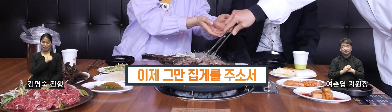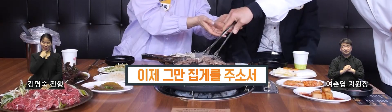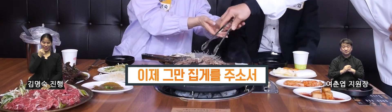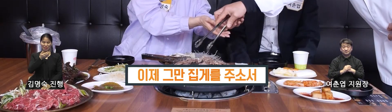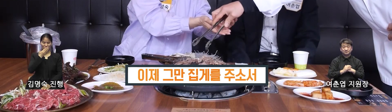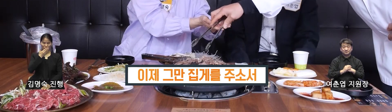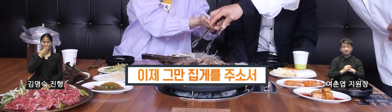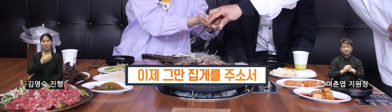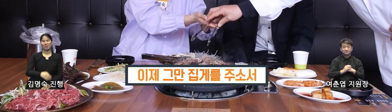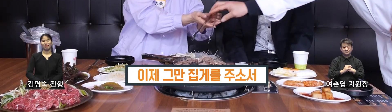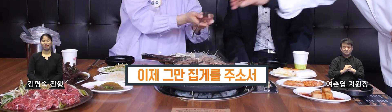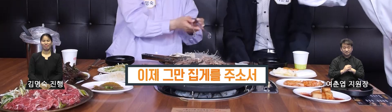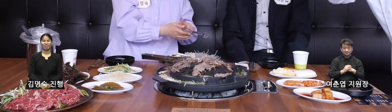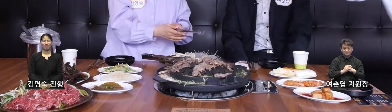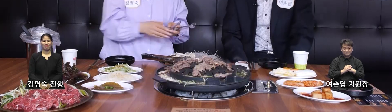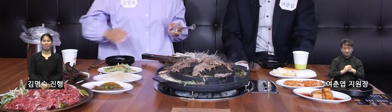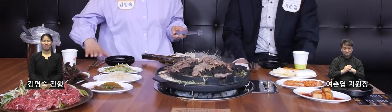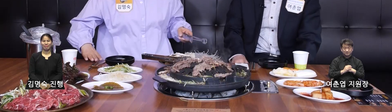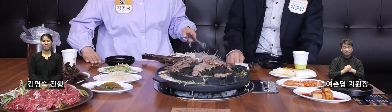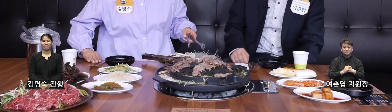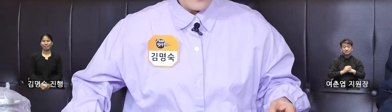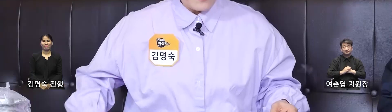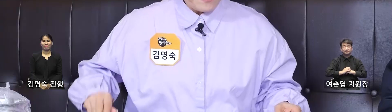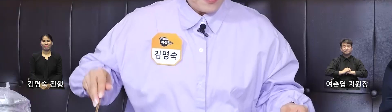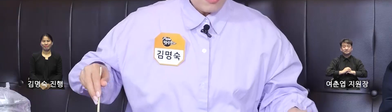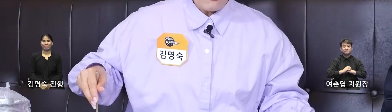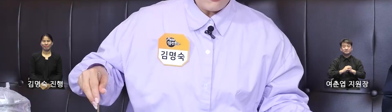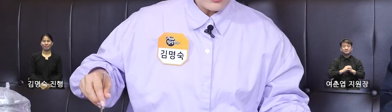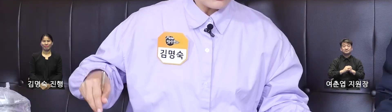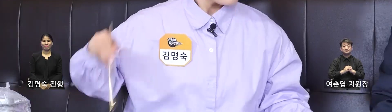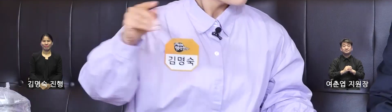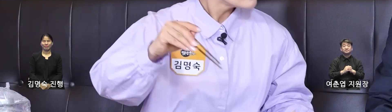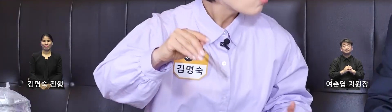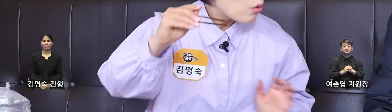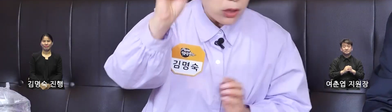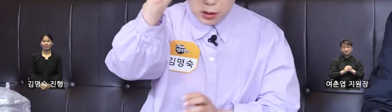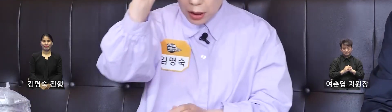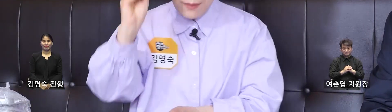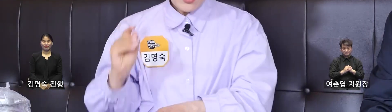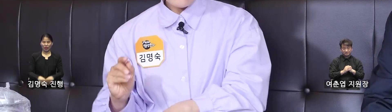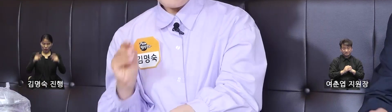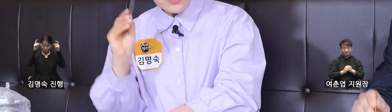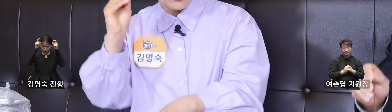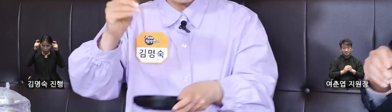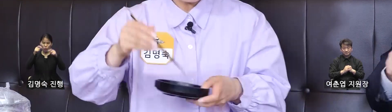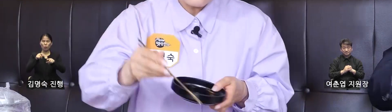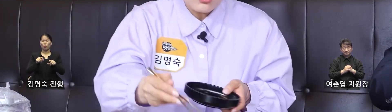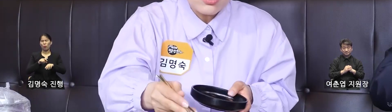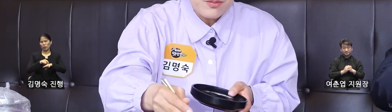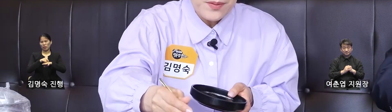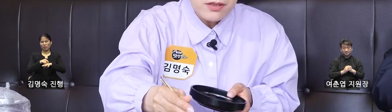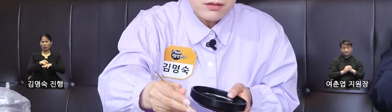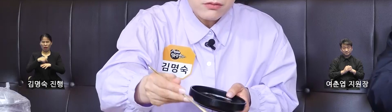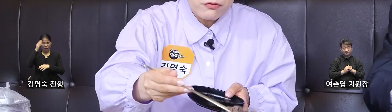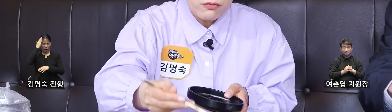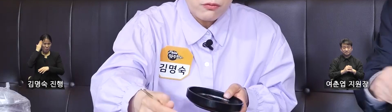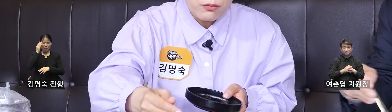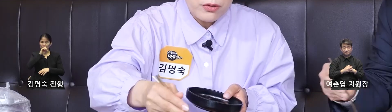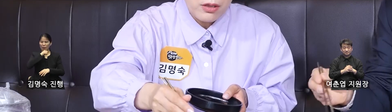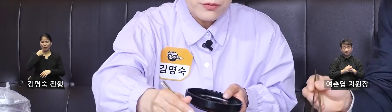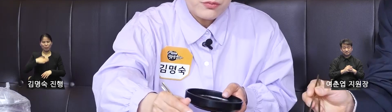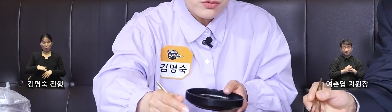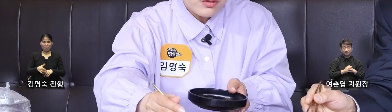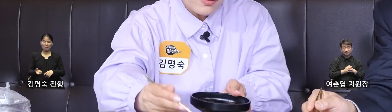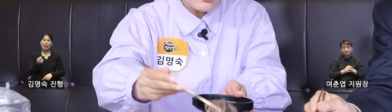맛있게 먹도록 하겠습니다. 네. 자. 이 소고기는 타면 맛이 예, 없거든요. 예, 자, 빨리 예, 빨리